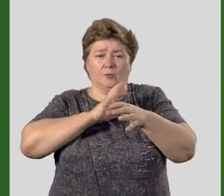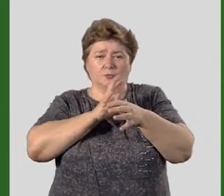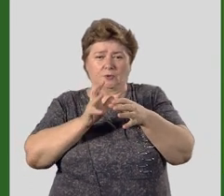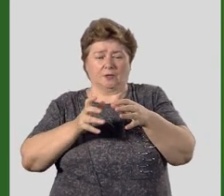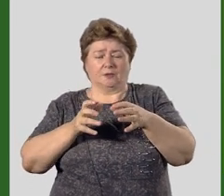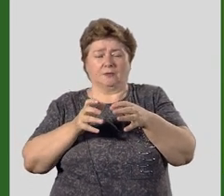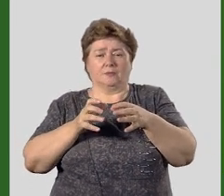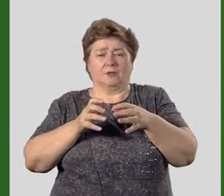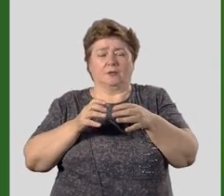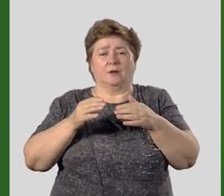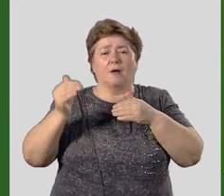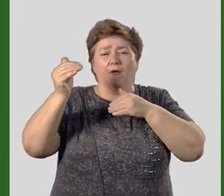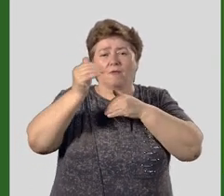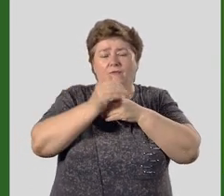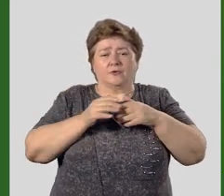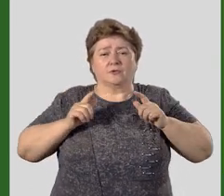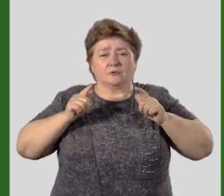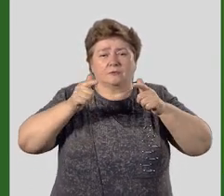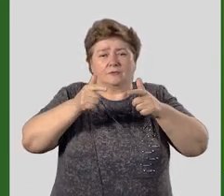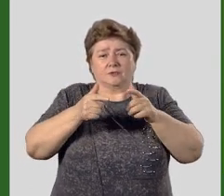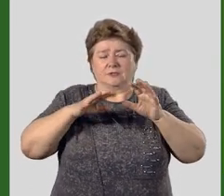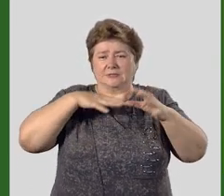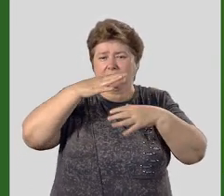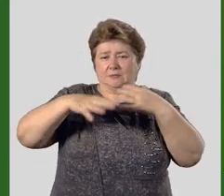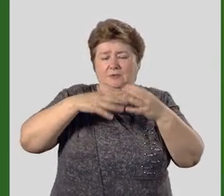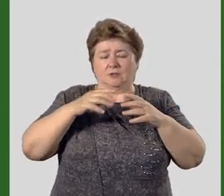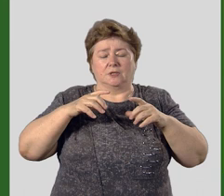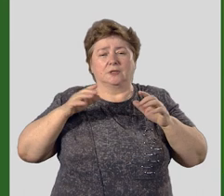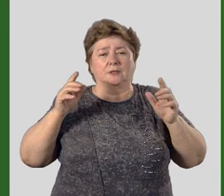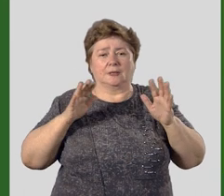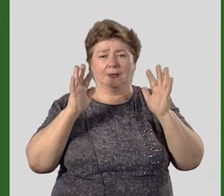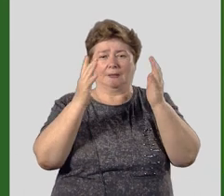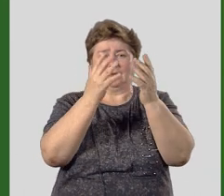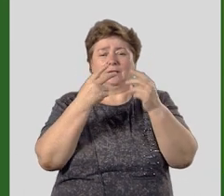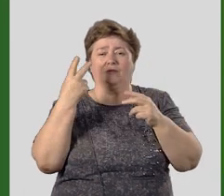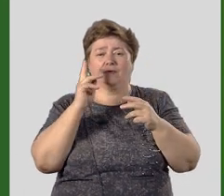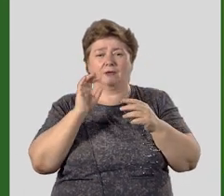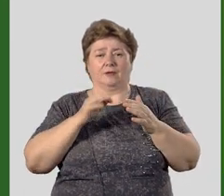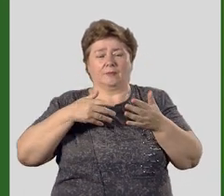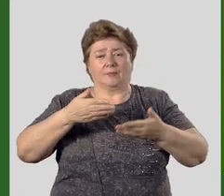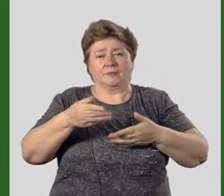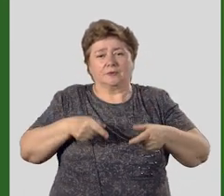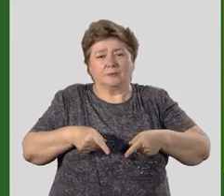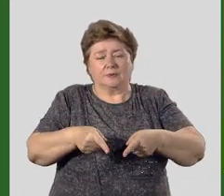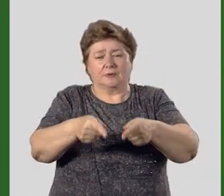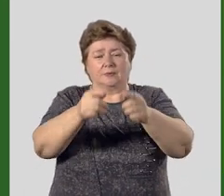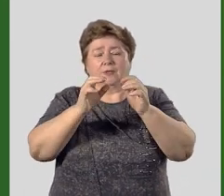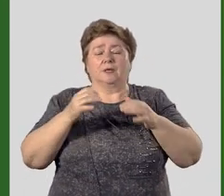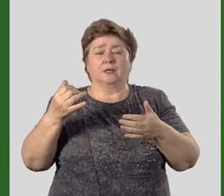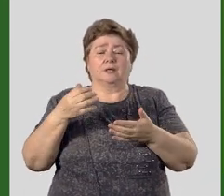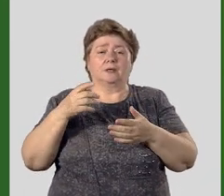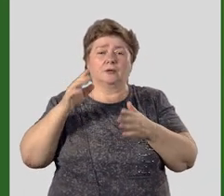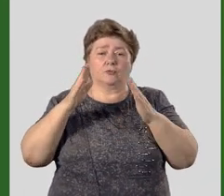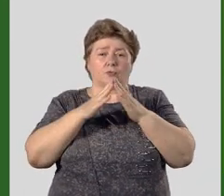Кустарником. К вечеру мы вошли в смешанный лес, прошли 2 километра по тропинке и